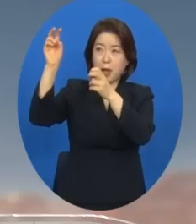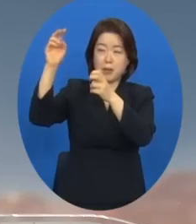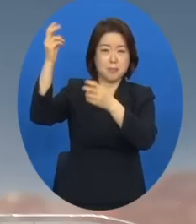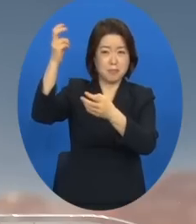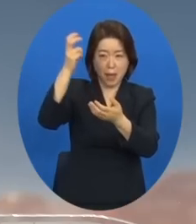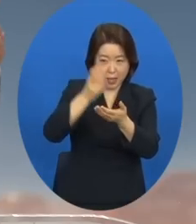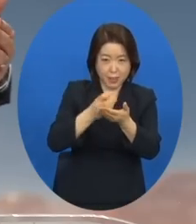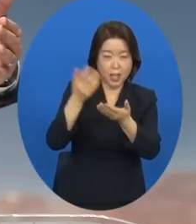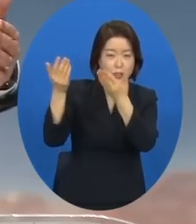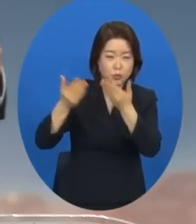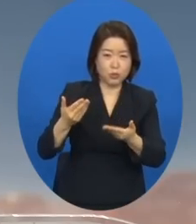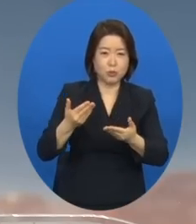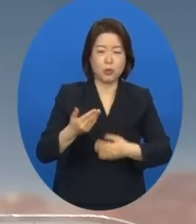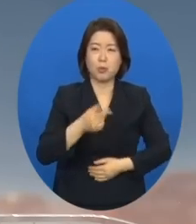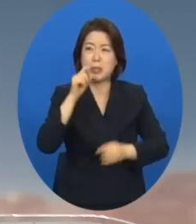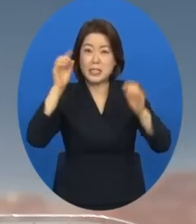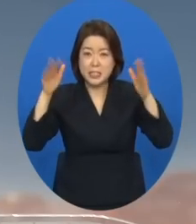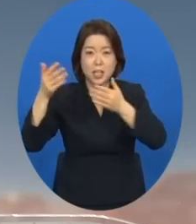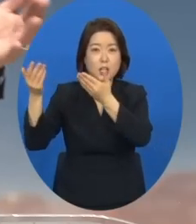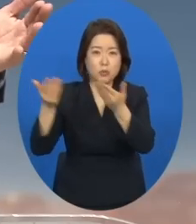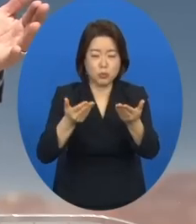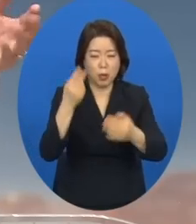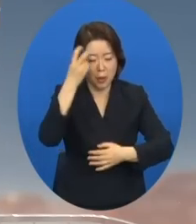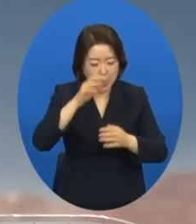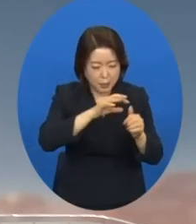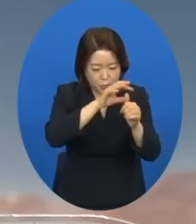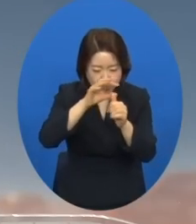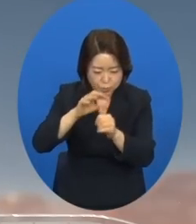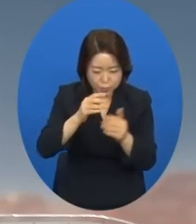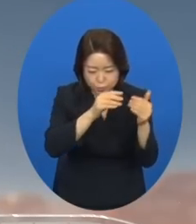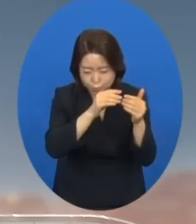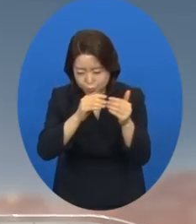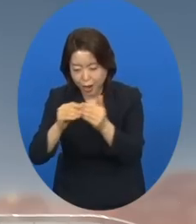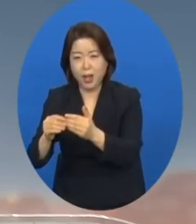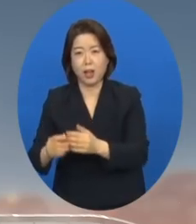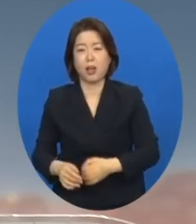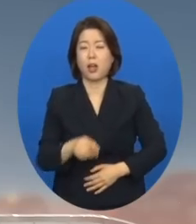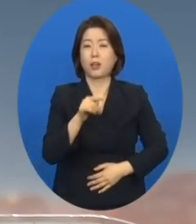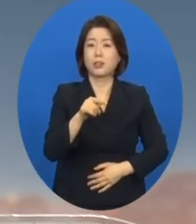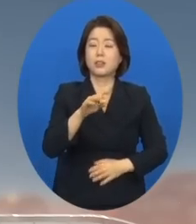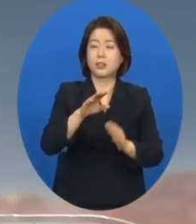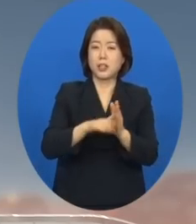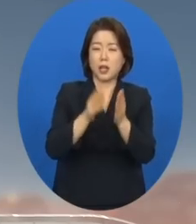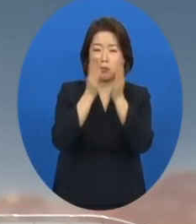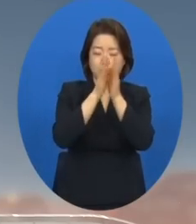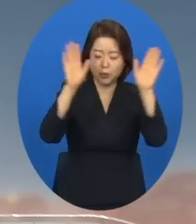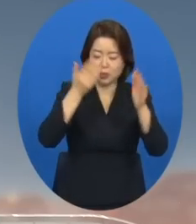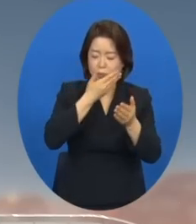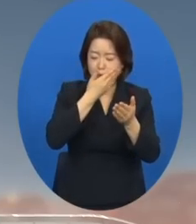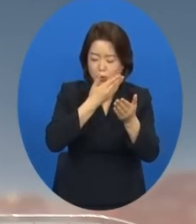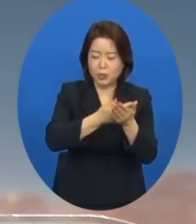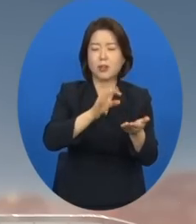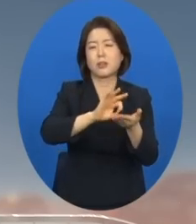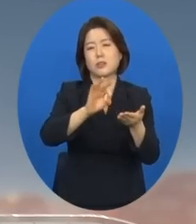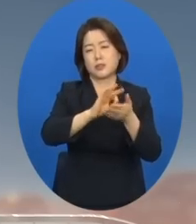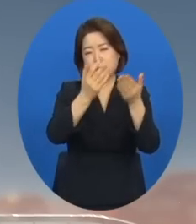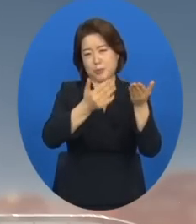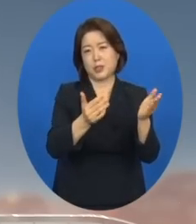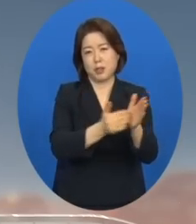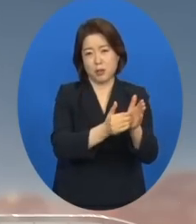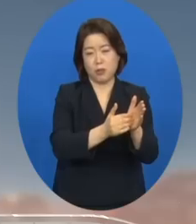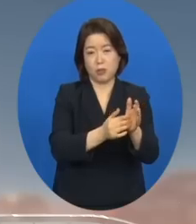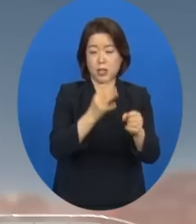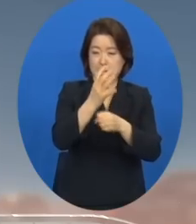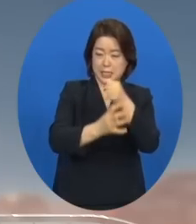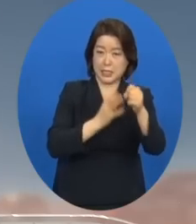먹이시고 돌보셔서 그렇게 인도해 주셨는데 거기에 모세가 참 귀하게 쓰임 받았습니다 지난 40년은